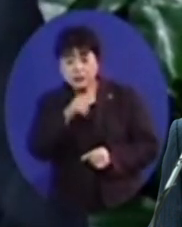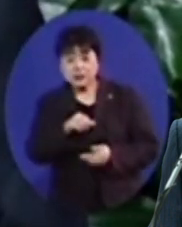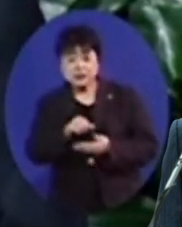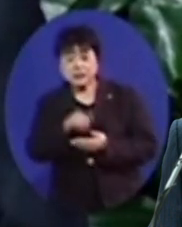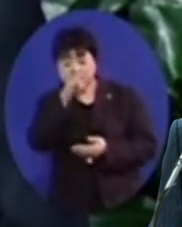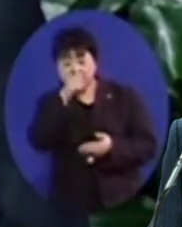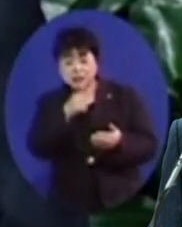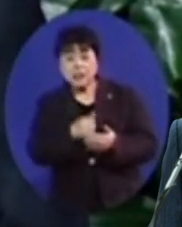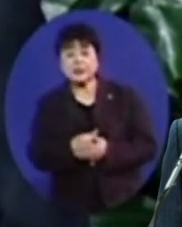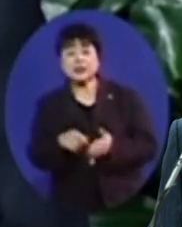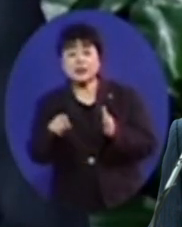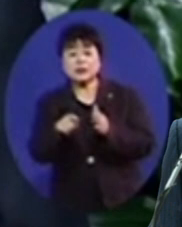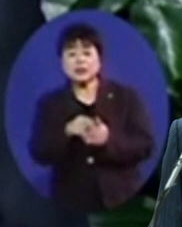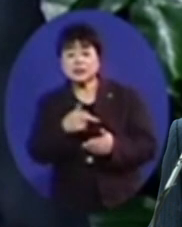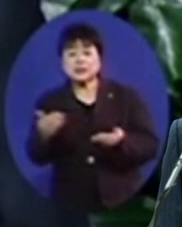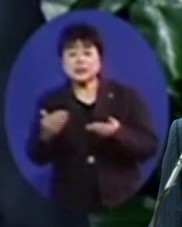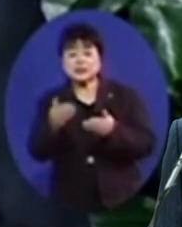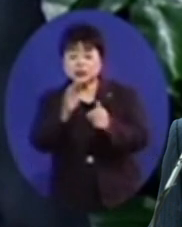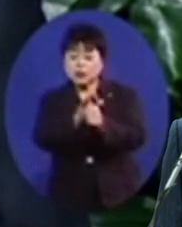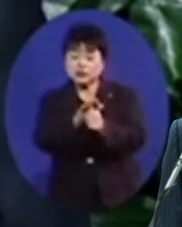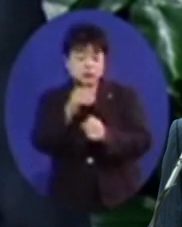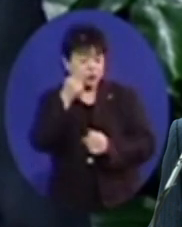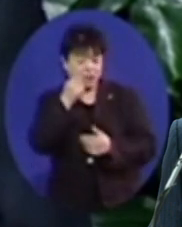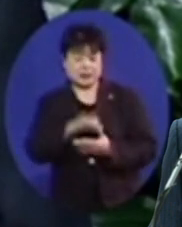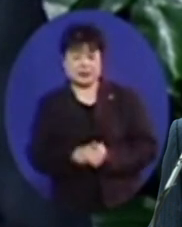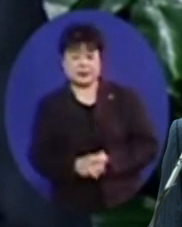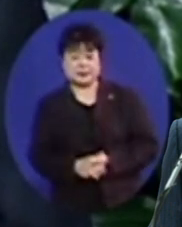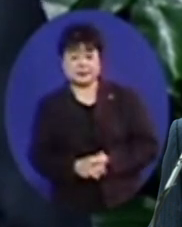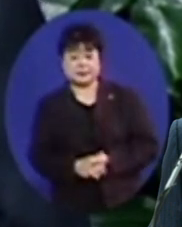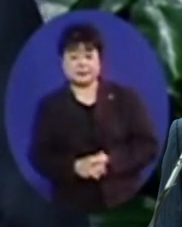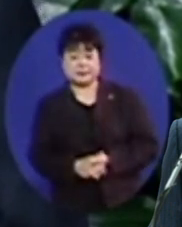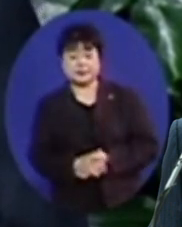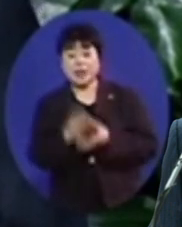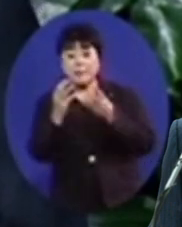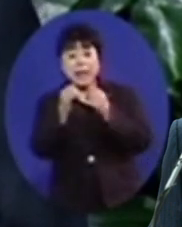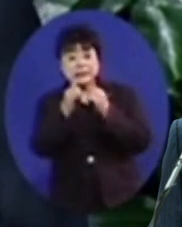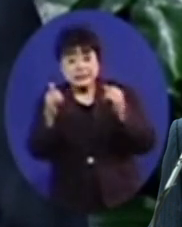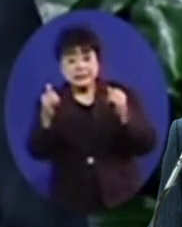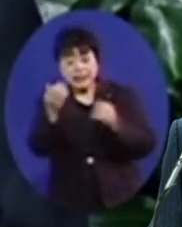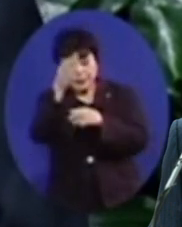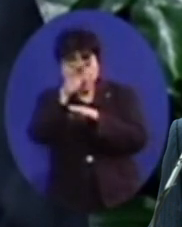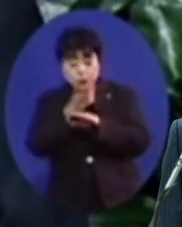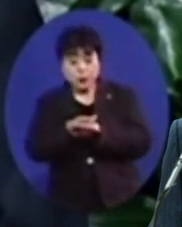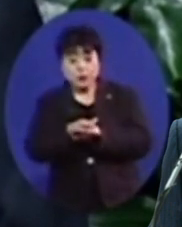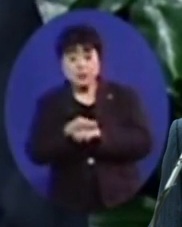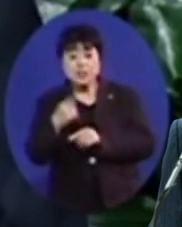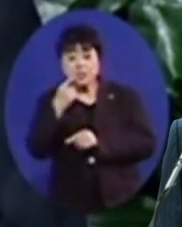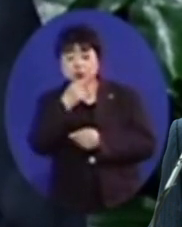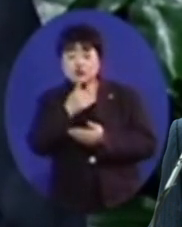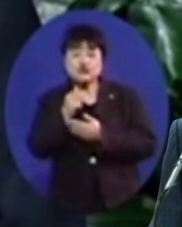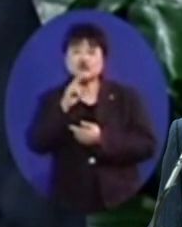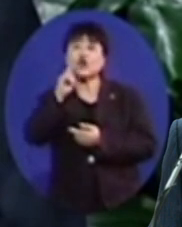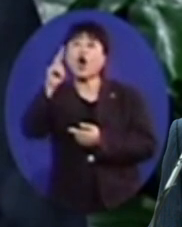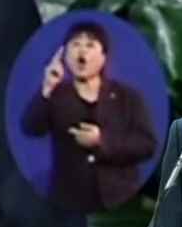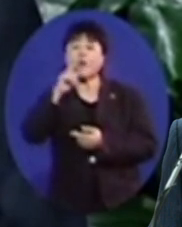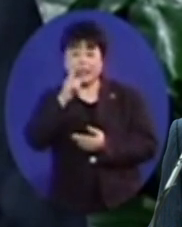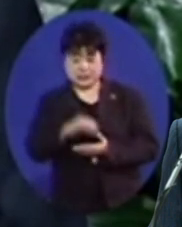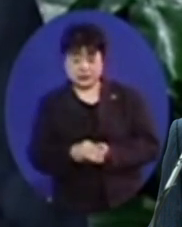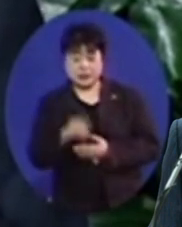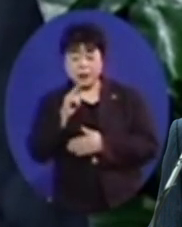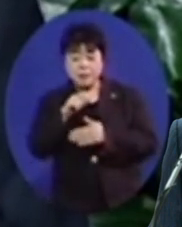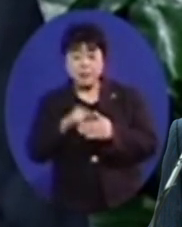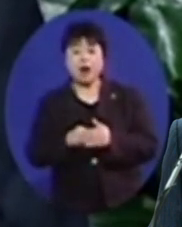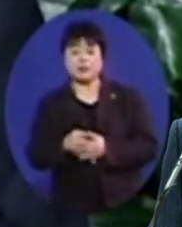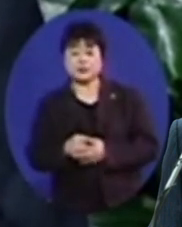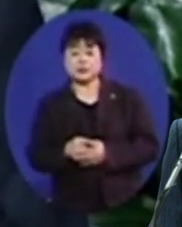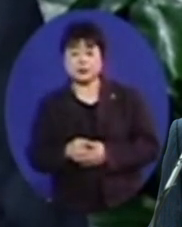못하셨는데 그를 위해서 큰 일을 할 수가 없습니다. 오늘 많은 성도들이 입술로는 주여 주여 하면서 그 마음의